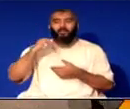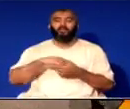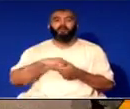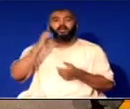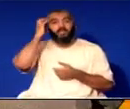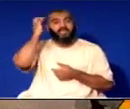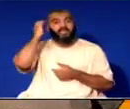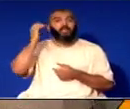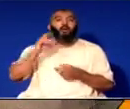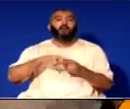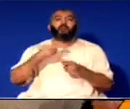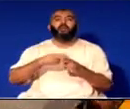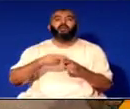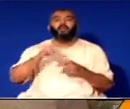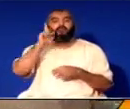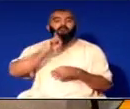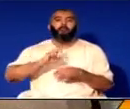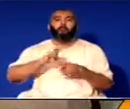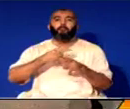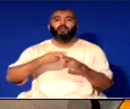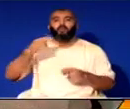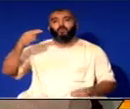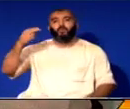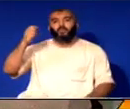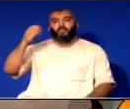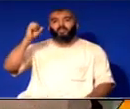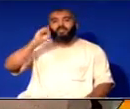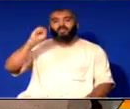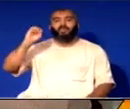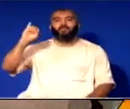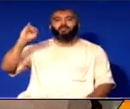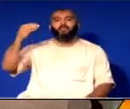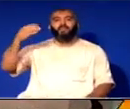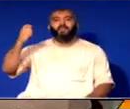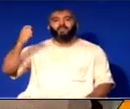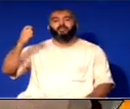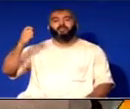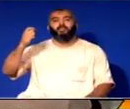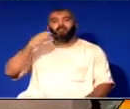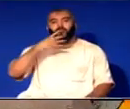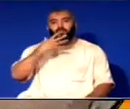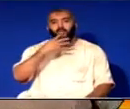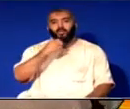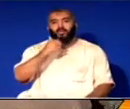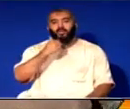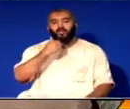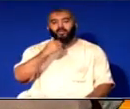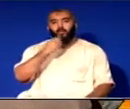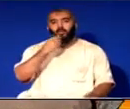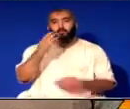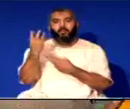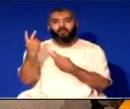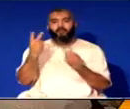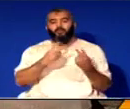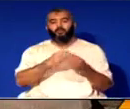قسنطينة، السلام عليكم ورحمة الله تعالى وبركاته. أهلا وسهلا بك نسيمة من قسنطينة، مرحبا.